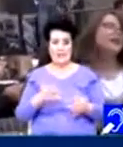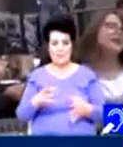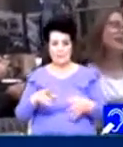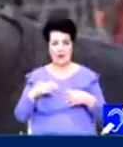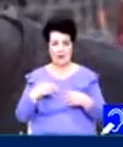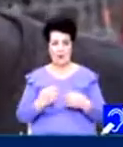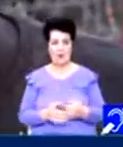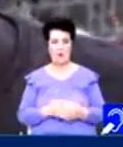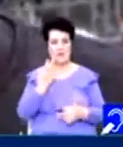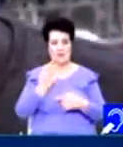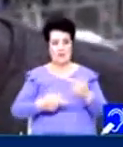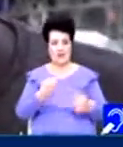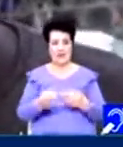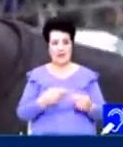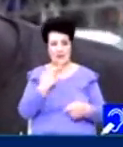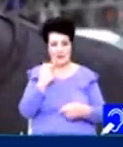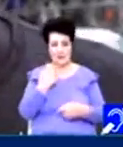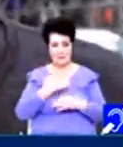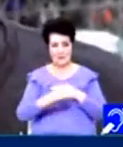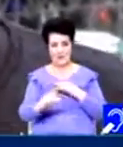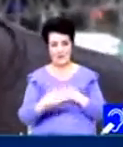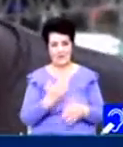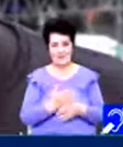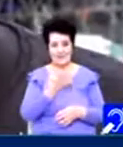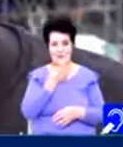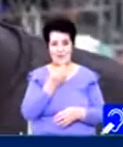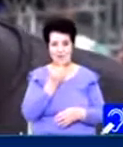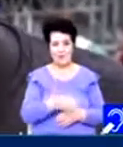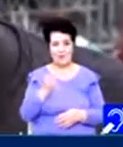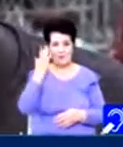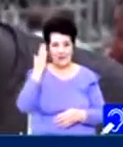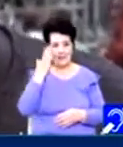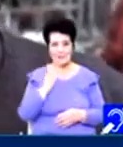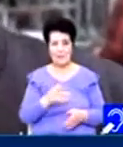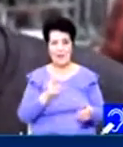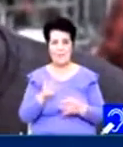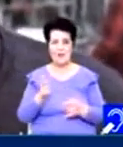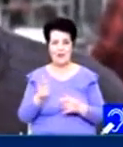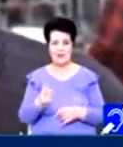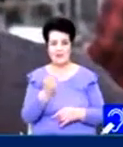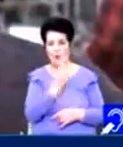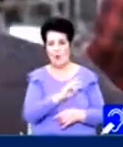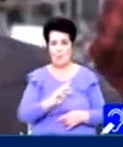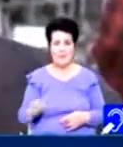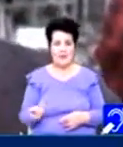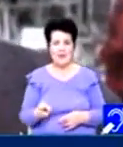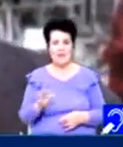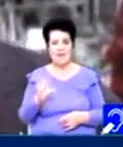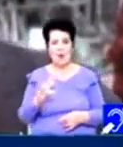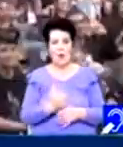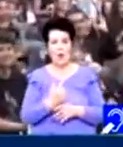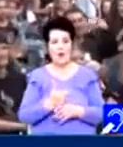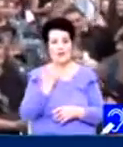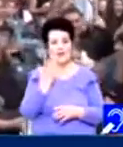bine. Generația asta, după cum am spus și pe scenă, este mai frumoasă, mai deșteaptă și mai pregătită de 1000 de ori să schimbe lumea decât am fost